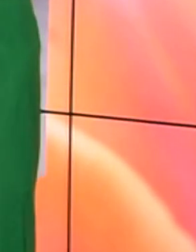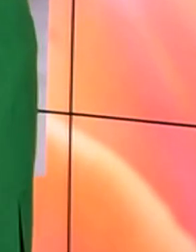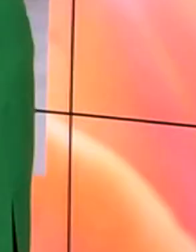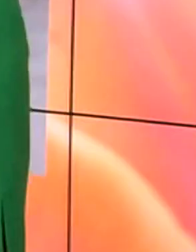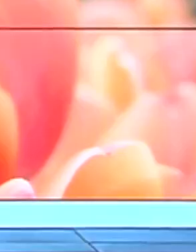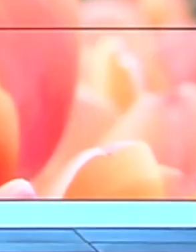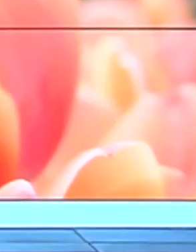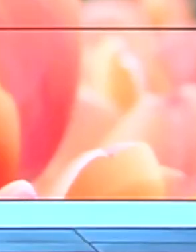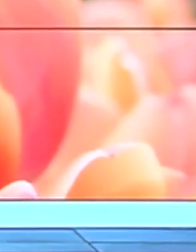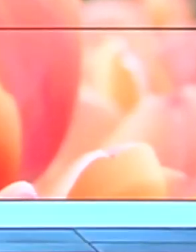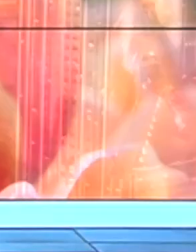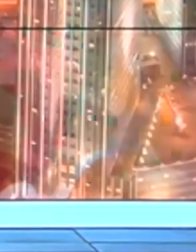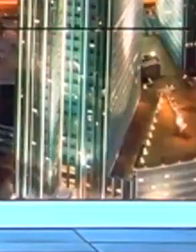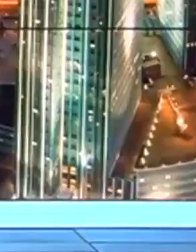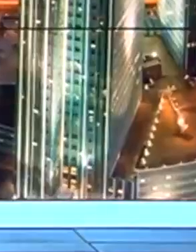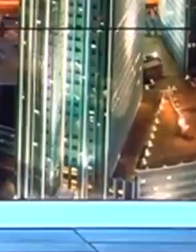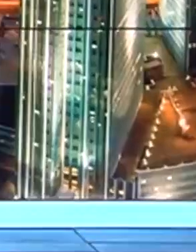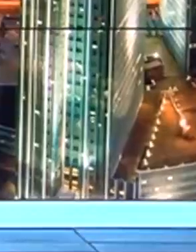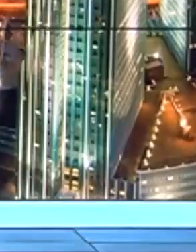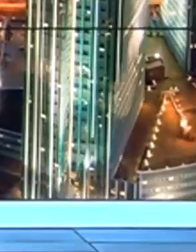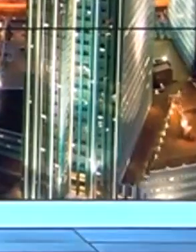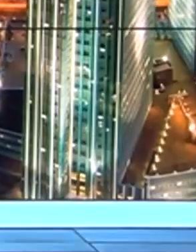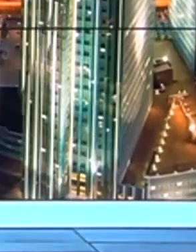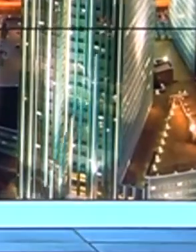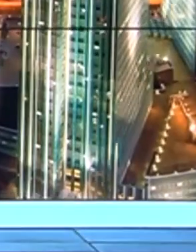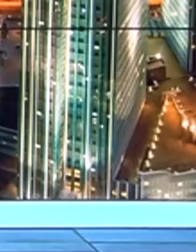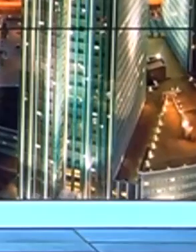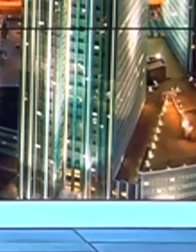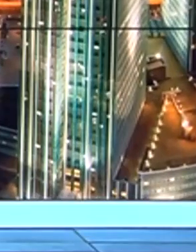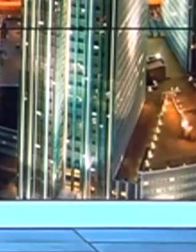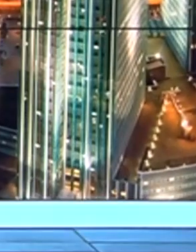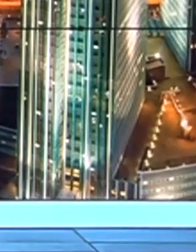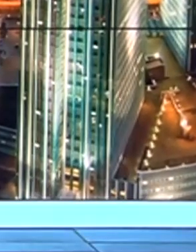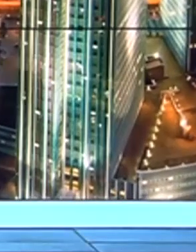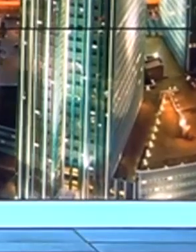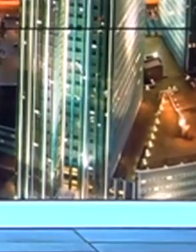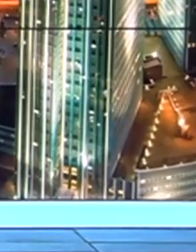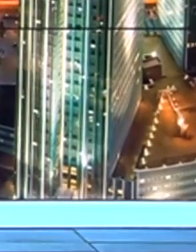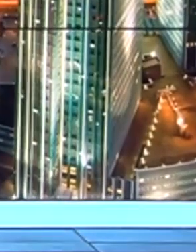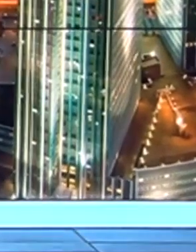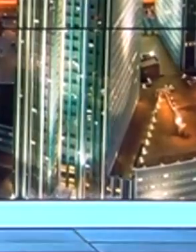жауы мүмкін. Нұр-Сұлтанда күн ала бұлтты, ауа температурасы күндіз 0-33, түнде